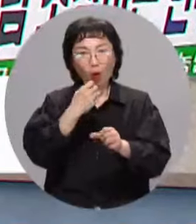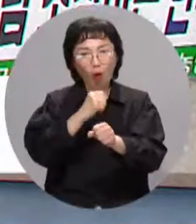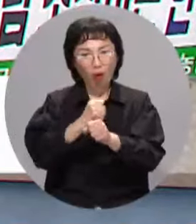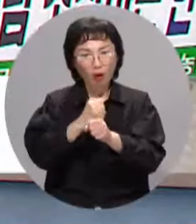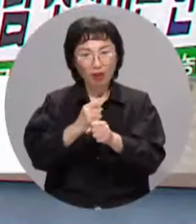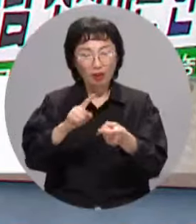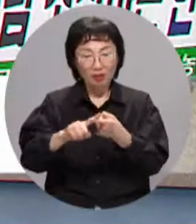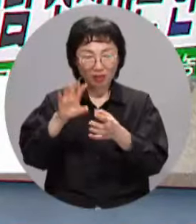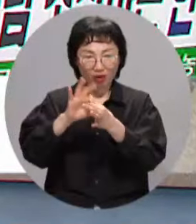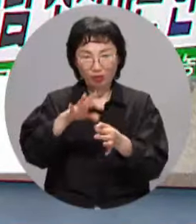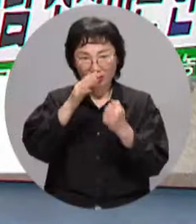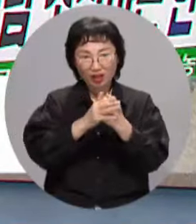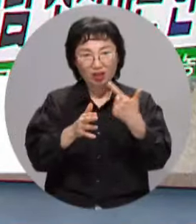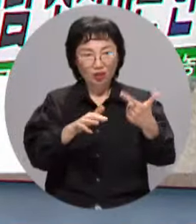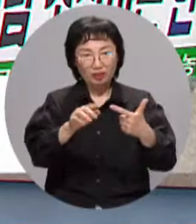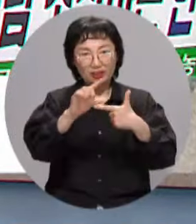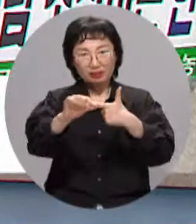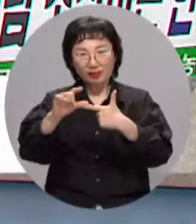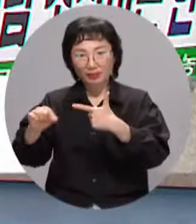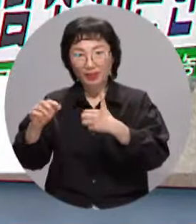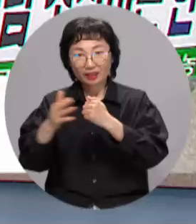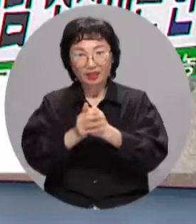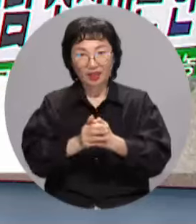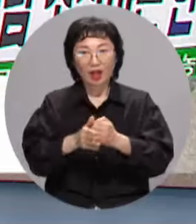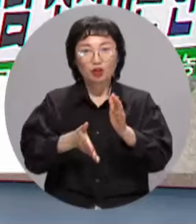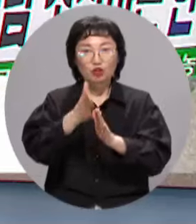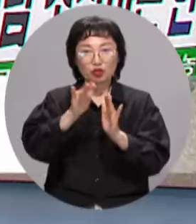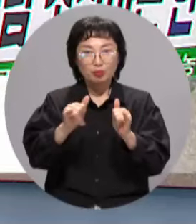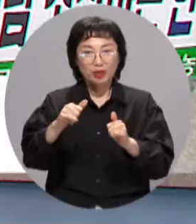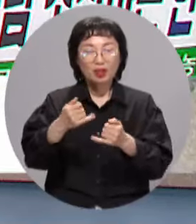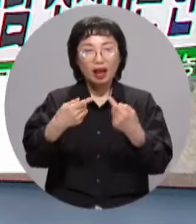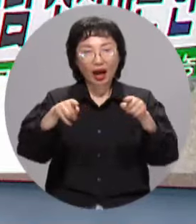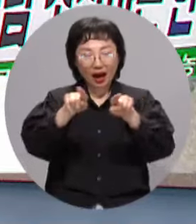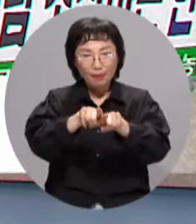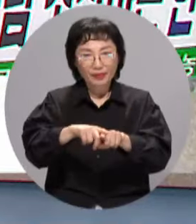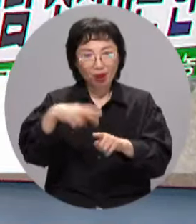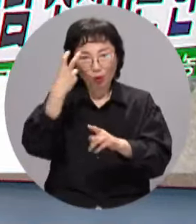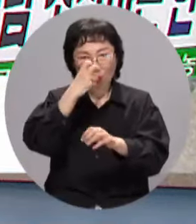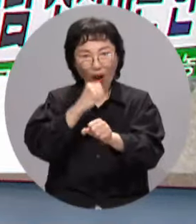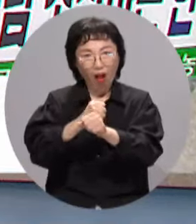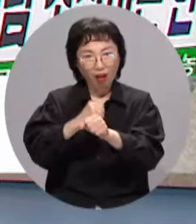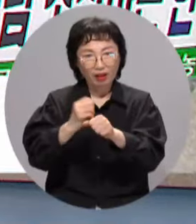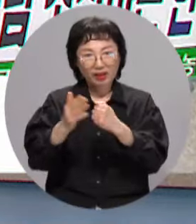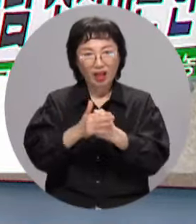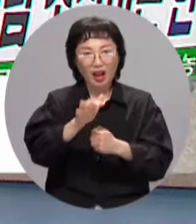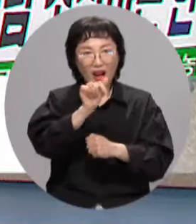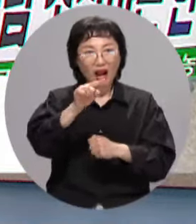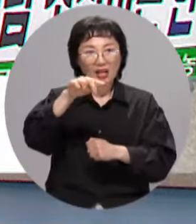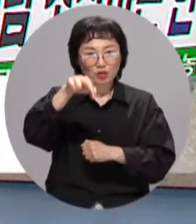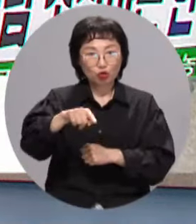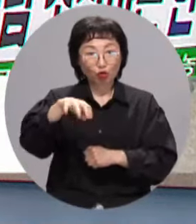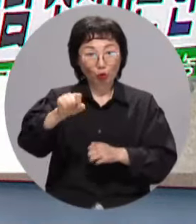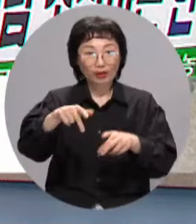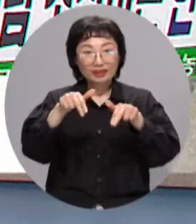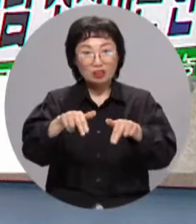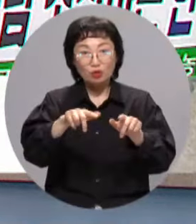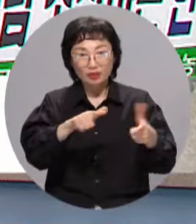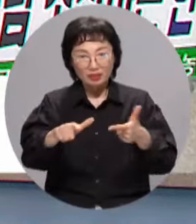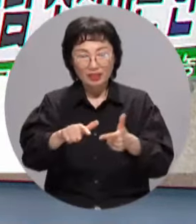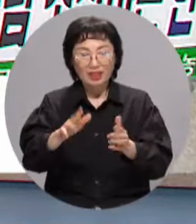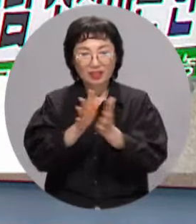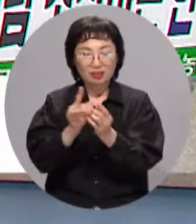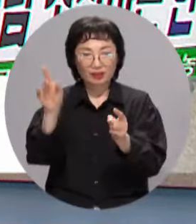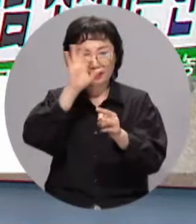인근 6개 지자체가 모두 주민공람을 개시했는데요. 이번엔 한수원 직원들이 주민들을 직접 찾아 선물을